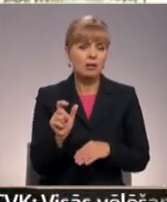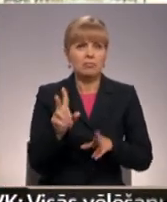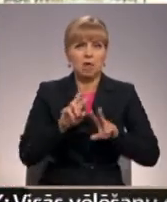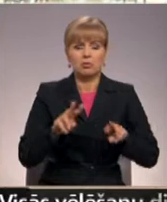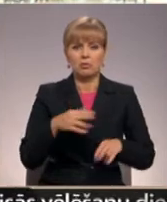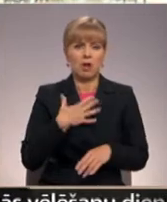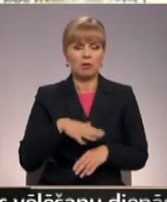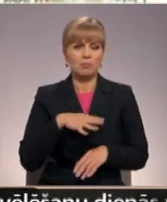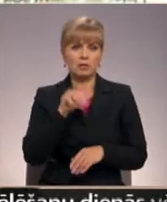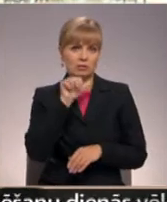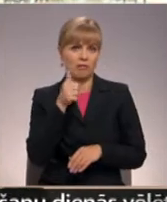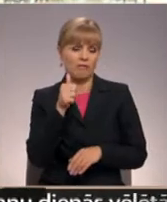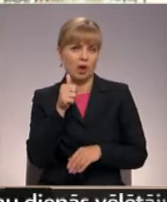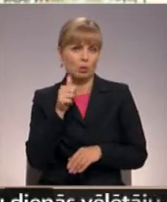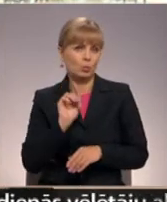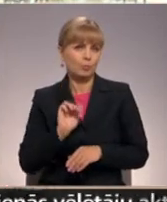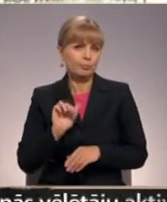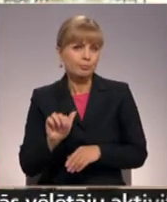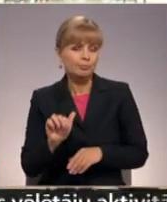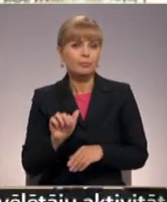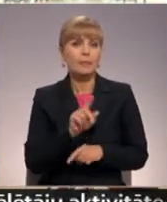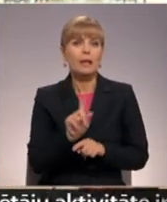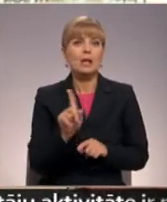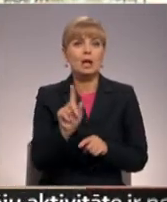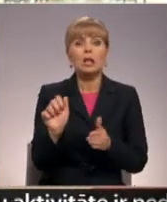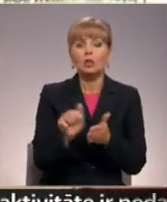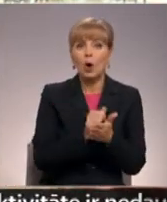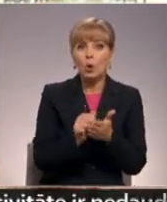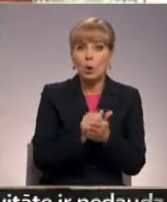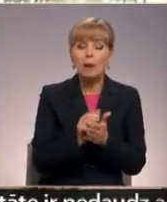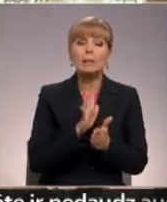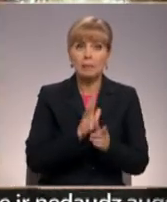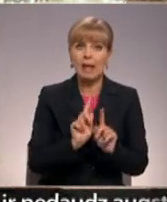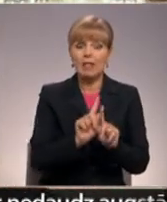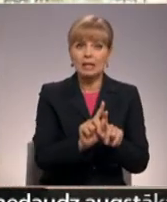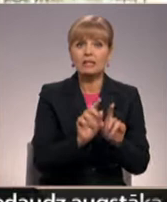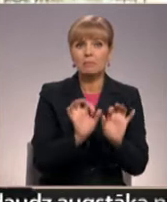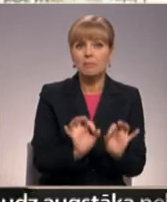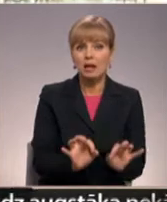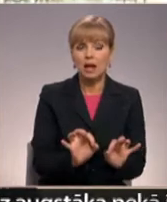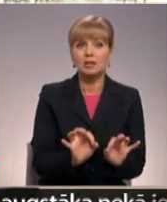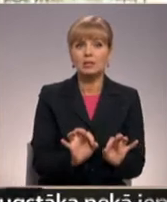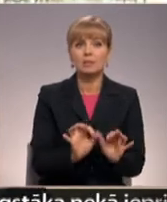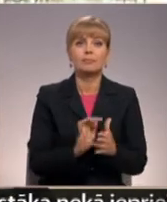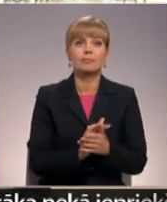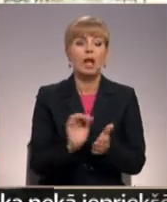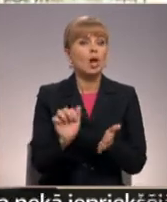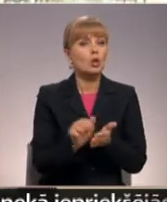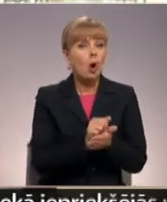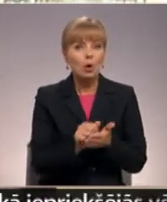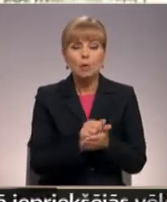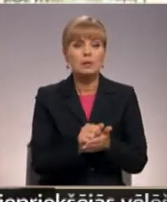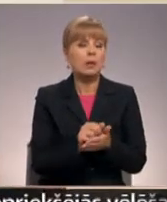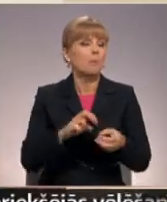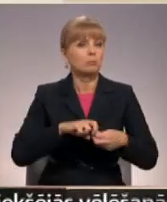es nevaru. Bet, nu, sistēmas. Kā bija ar dokumentiem vai cilvēki bija paņēmuši dokumentus pareizos? Ar dokumentiem problēma vispār